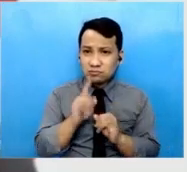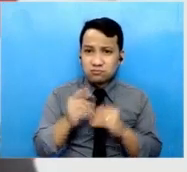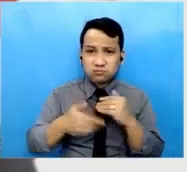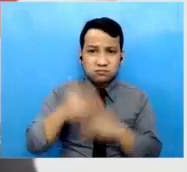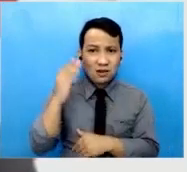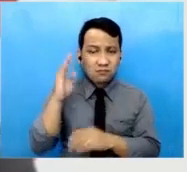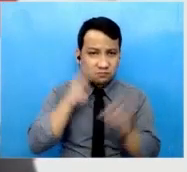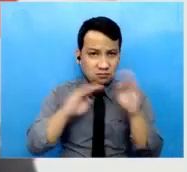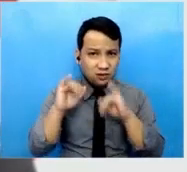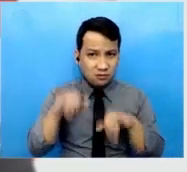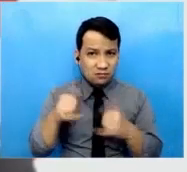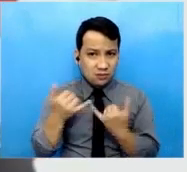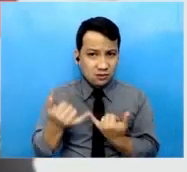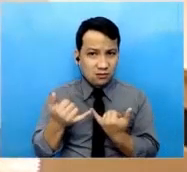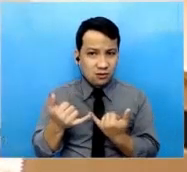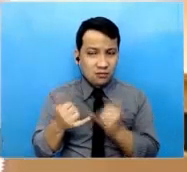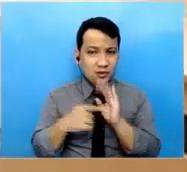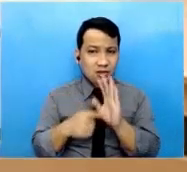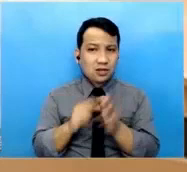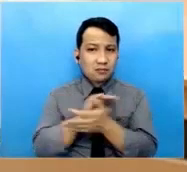sa ngayon sa panahon ng pandemya.